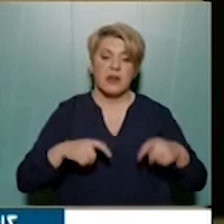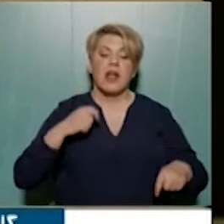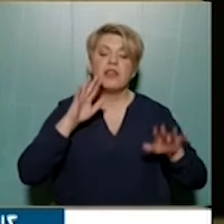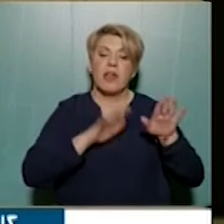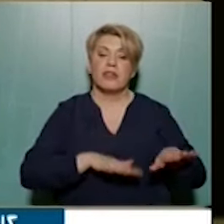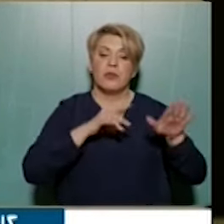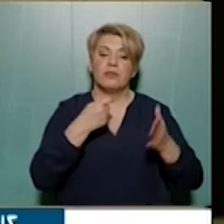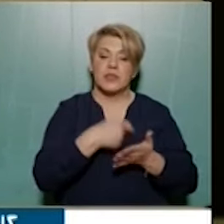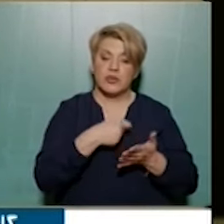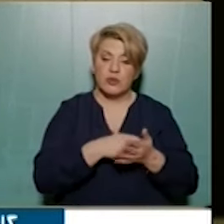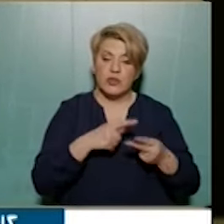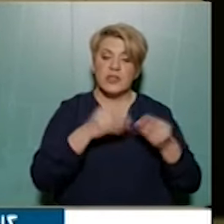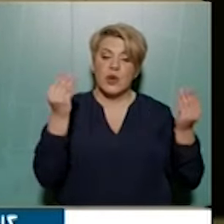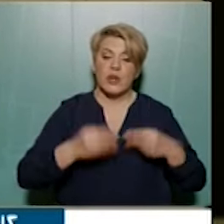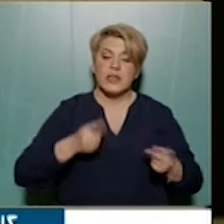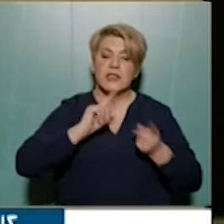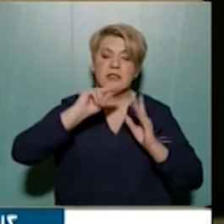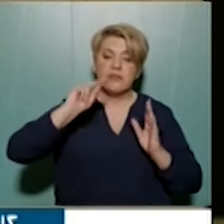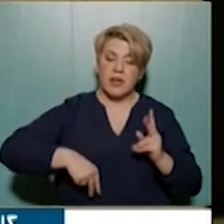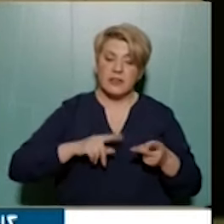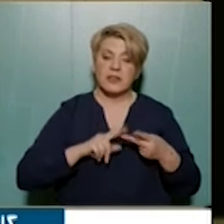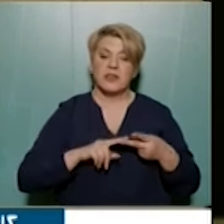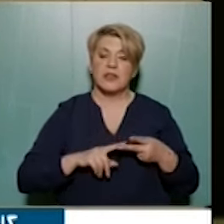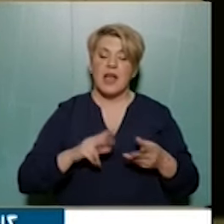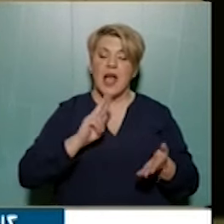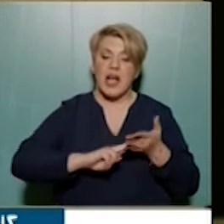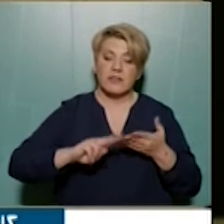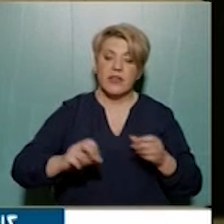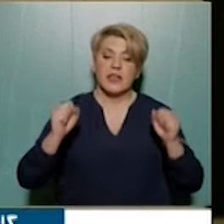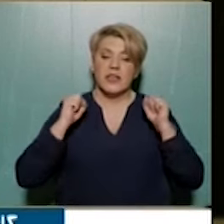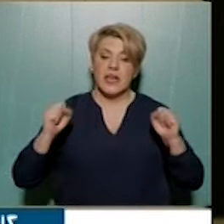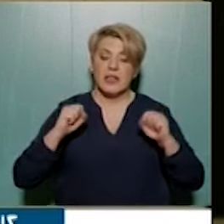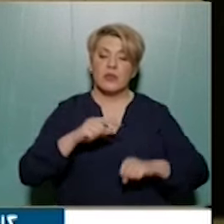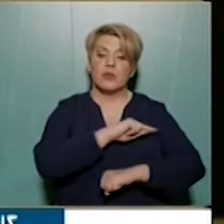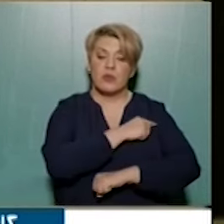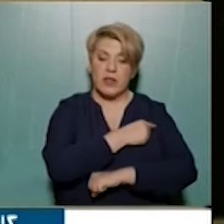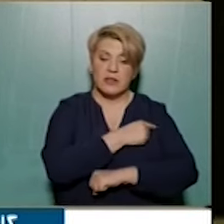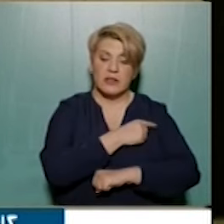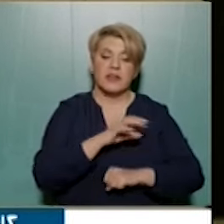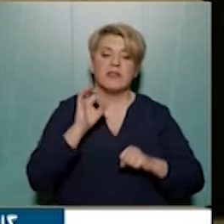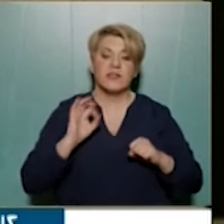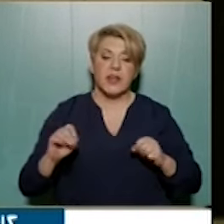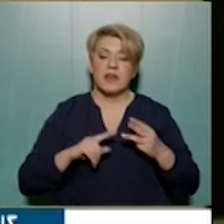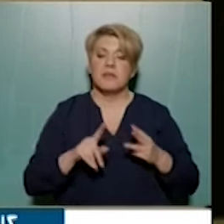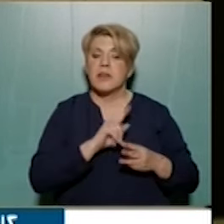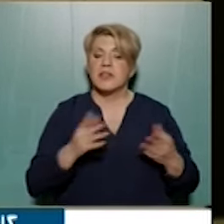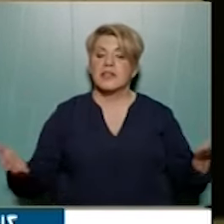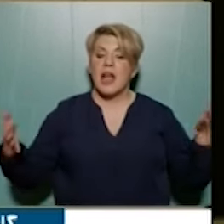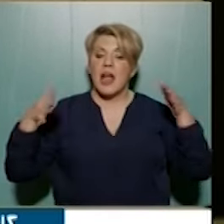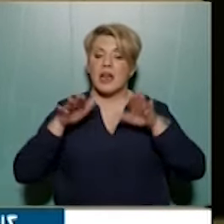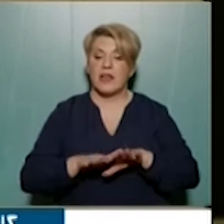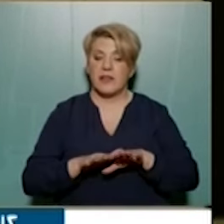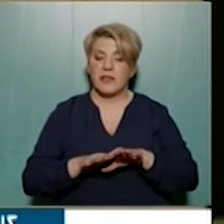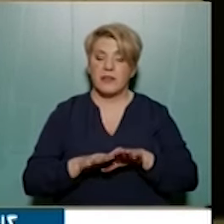διαδηλώσουν για μισθούς, για συλλογικές συμβάσεις εργασίας, για ασφάλεια και υγιεινή στους χώρους δουλειάς και φυσικά για να μην συγκαλυφθεί